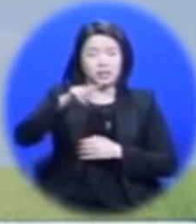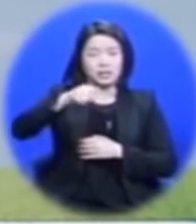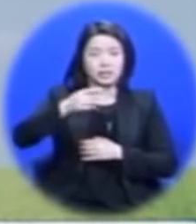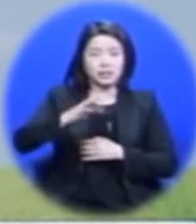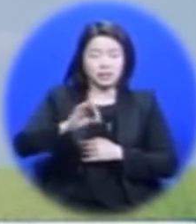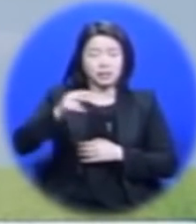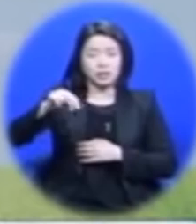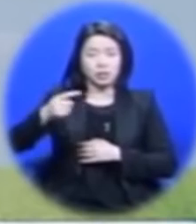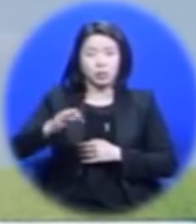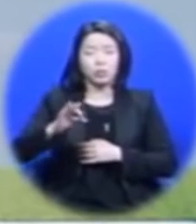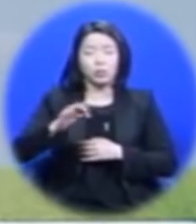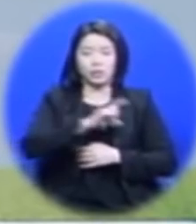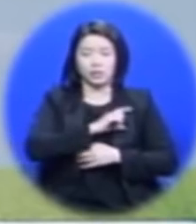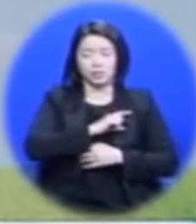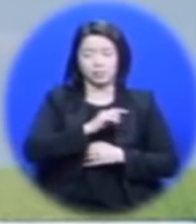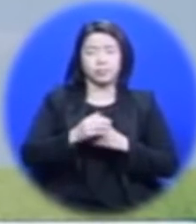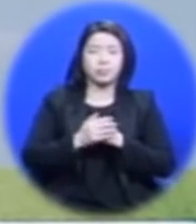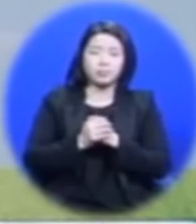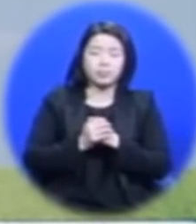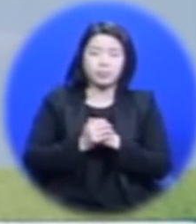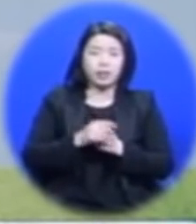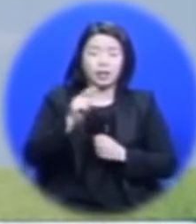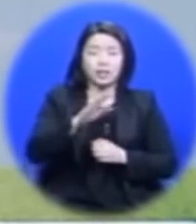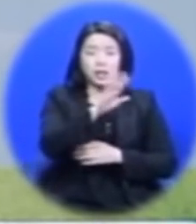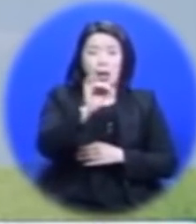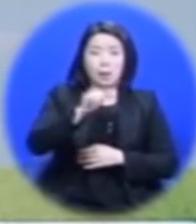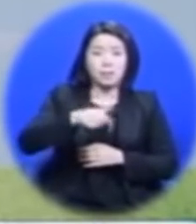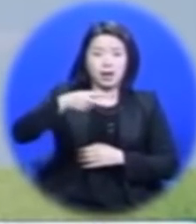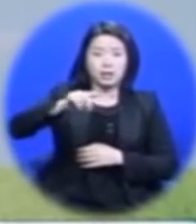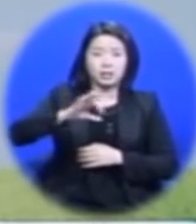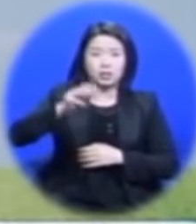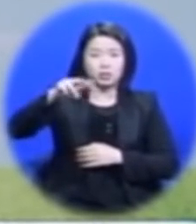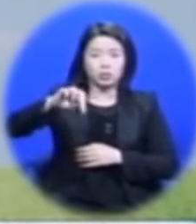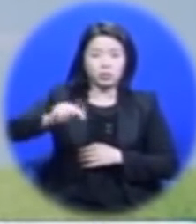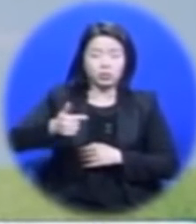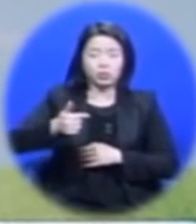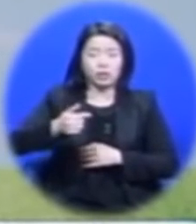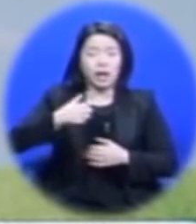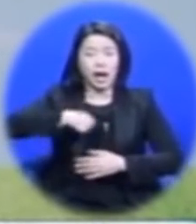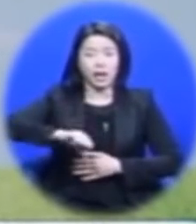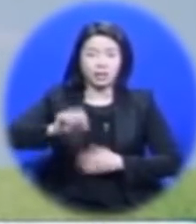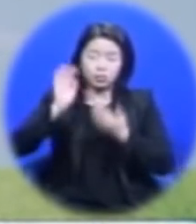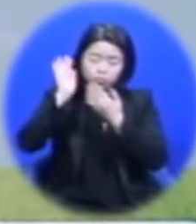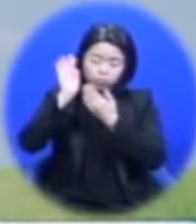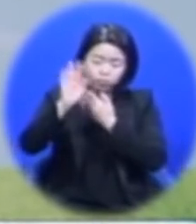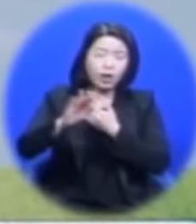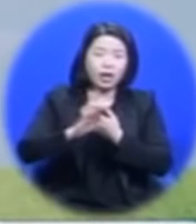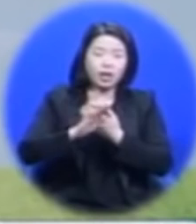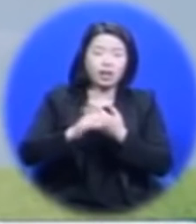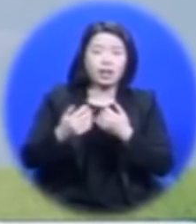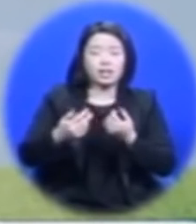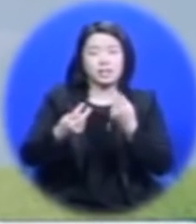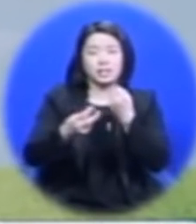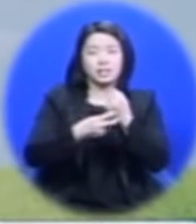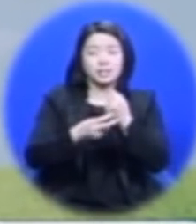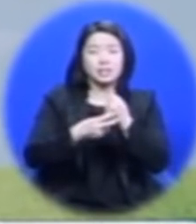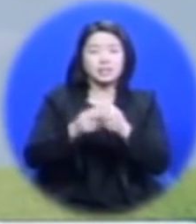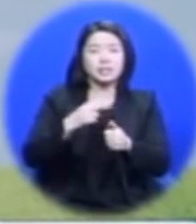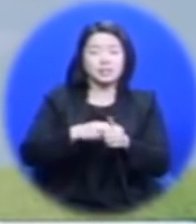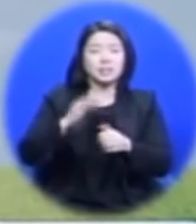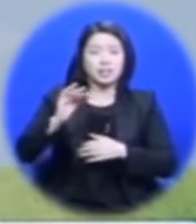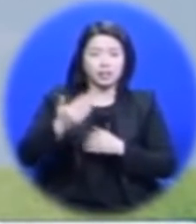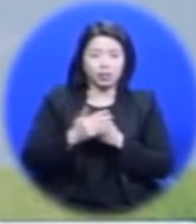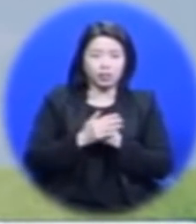승동교회. 이 박성춘의 아들이 나중에 의사가 됩니다. 그리고